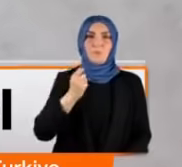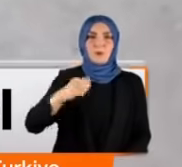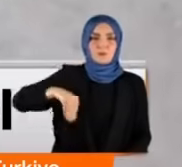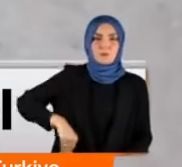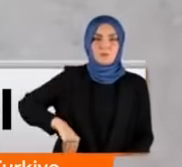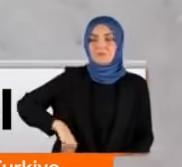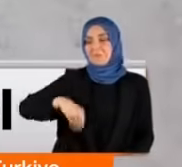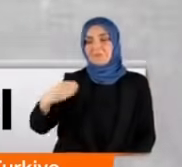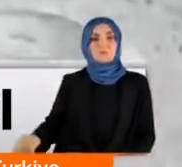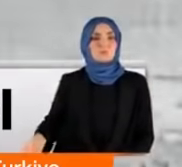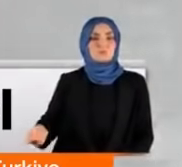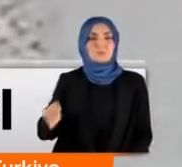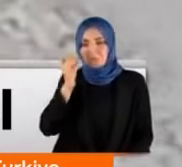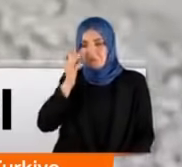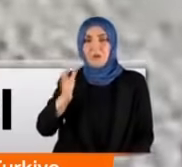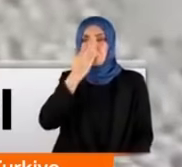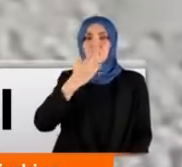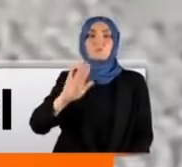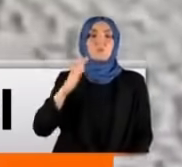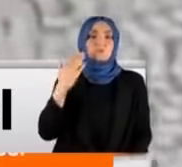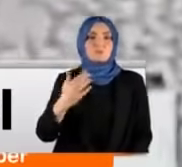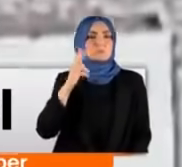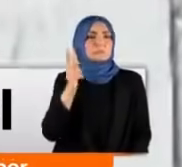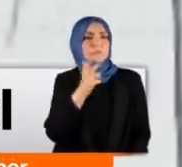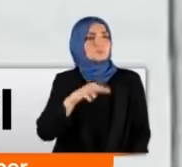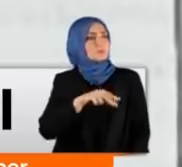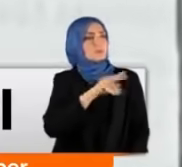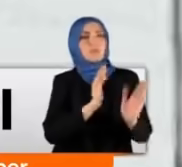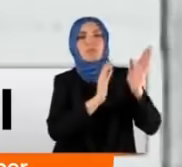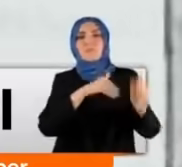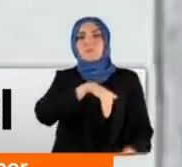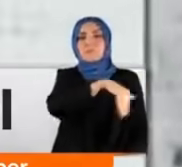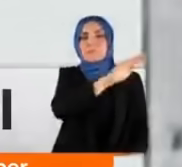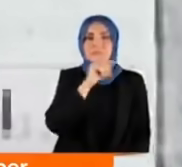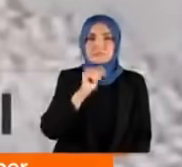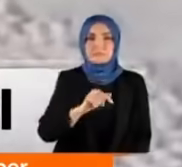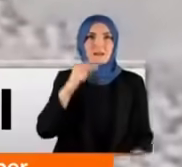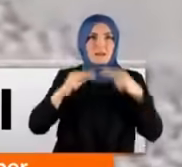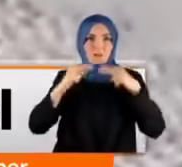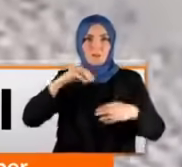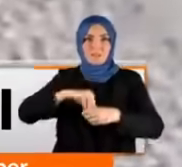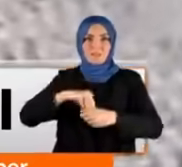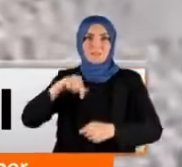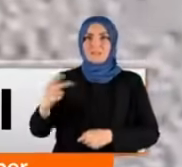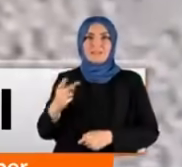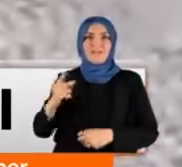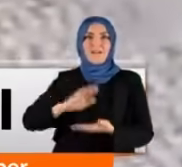devam etti rüzgarla yolda savrulan bak notlar restorana giden iki arkadaşın dikkatini çekti